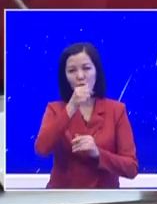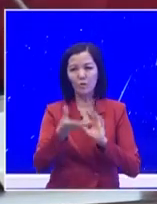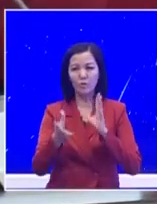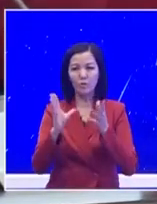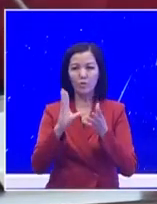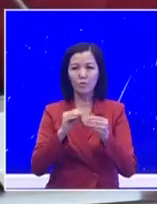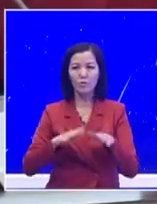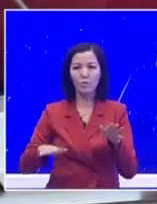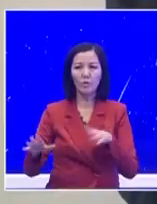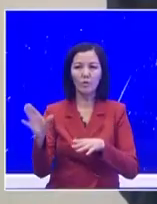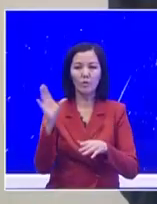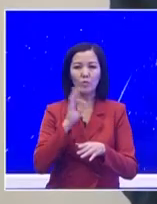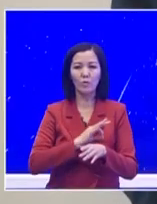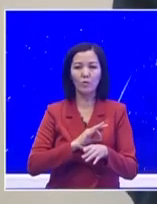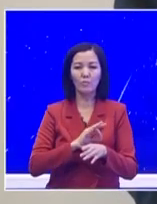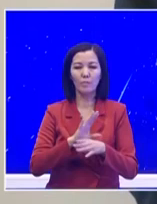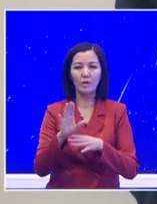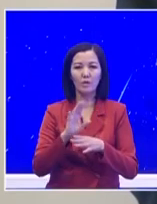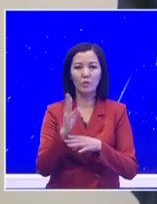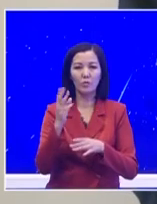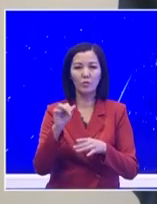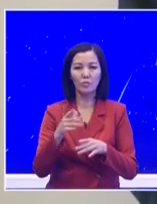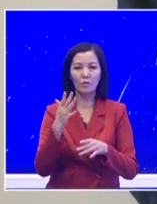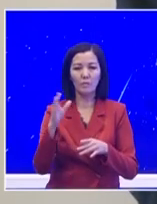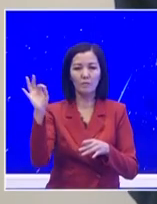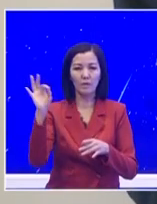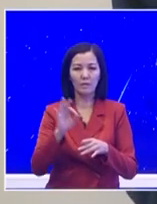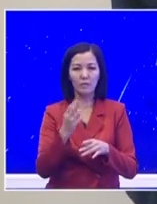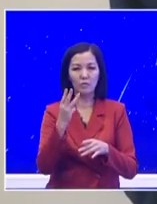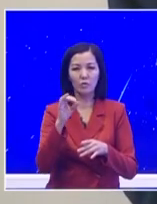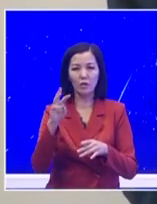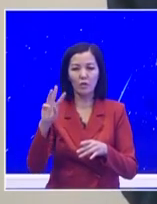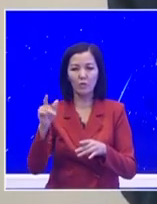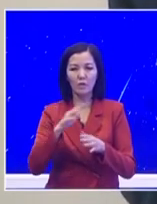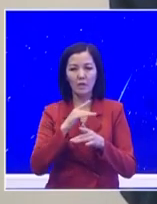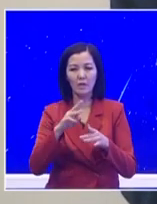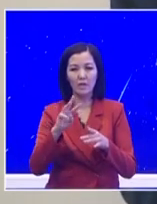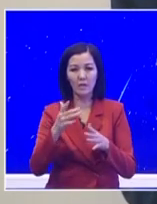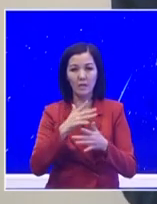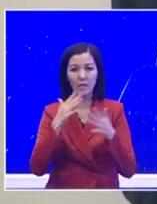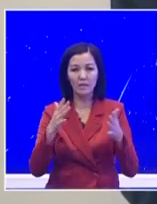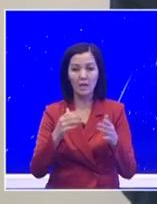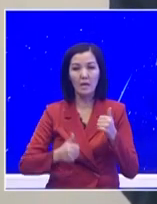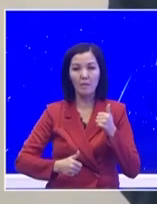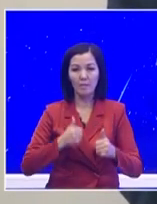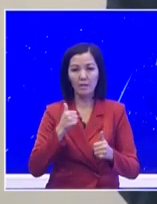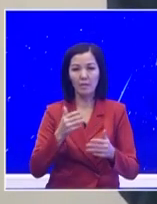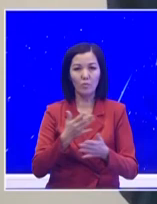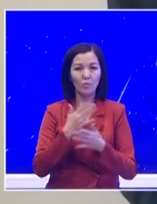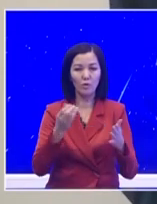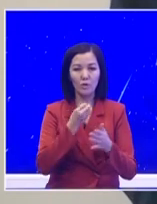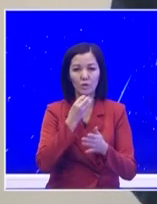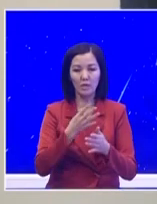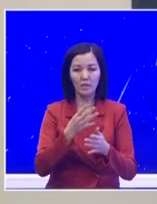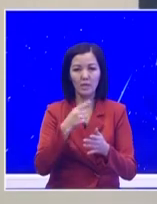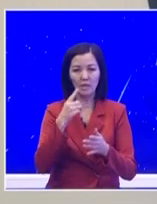бойынша өңірлік өнім көлемі 4,5%-ға өсіп, 3 триллион теңгеден асты. Мен мақтанышпен бұл өте жақсы көрсеткіш